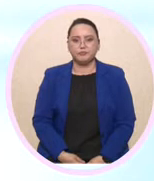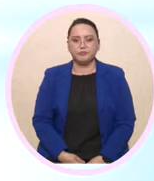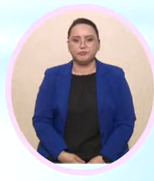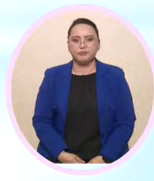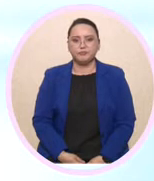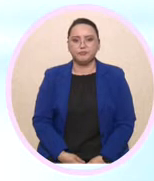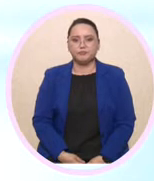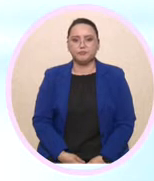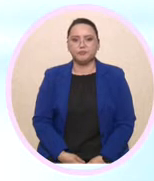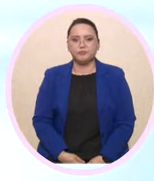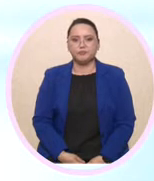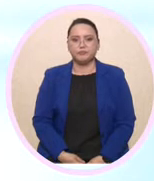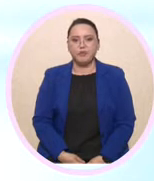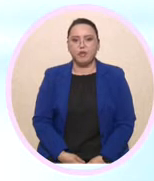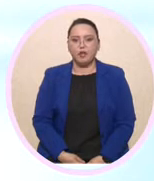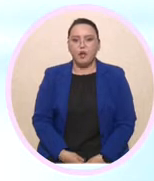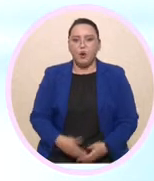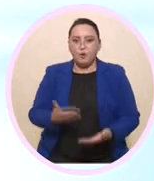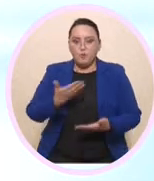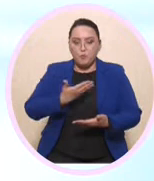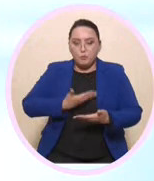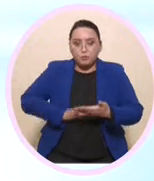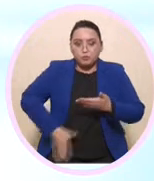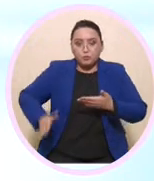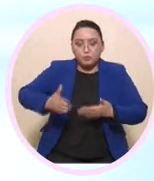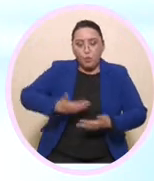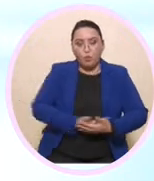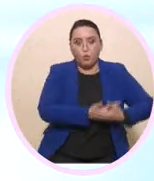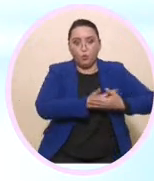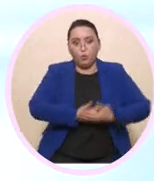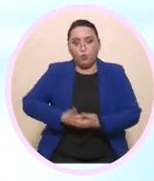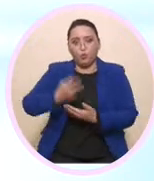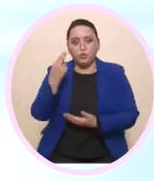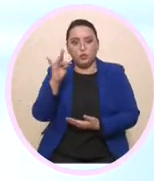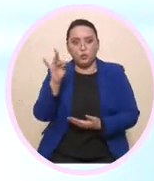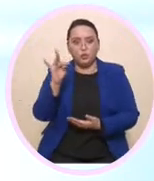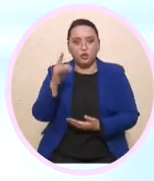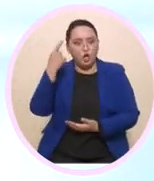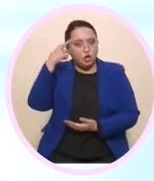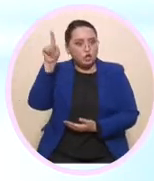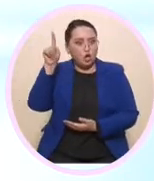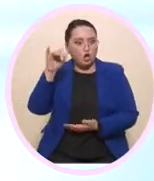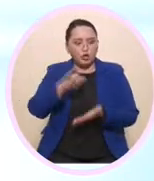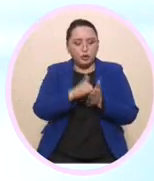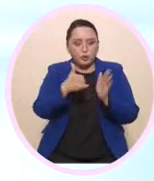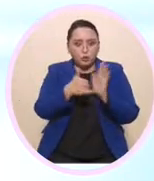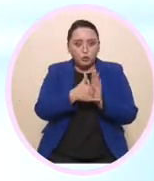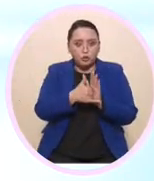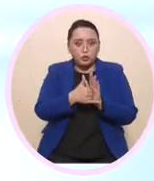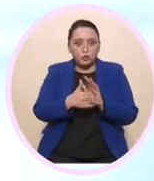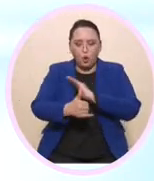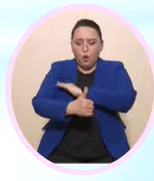За мөн саяхан төрсөн нэлх хүүхдийн төр зохиолын маань гол утга санаанд хүч үзүүлж буй дүр